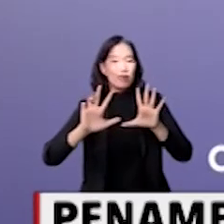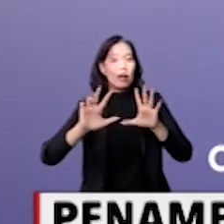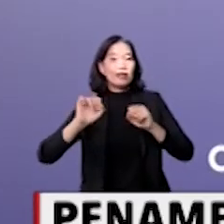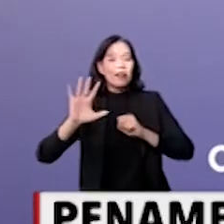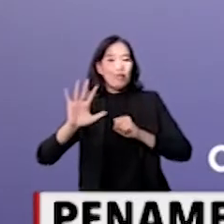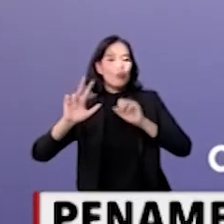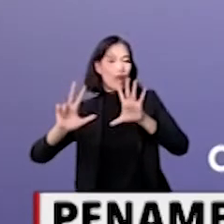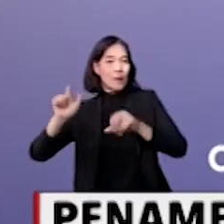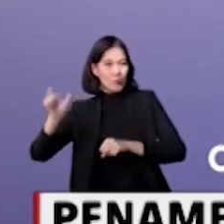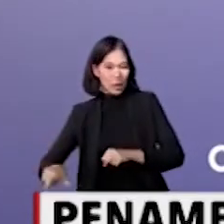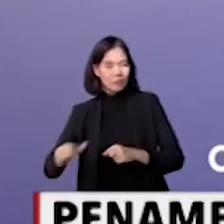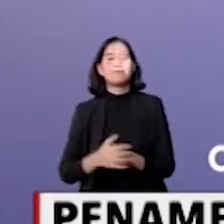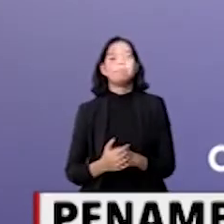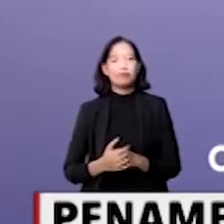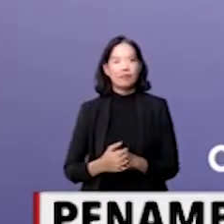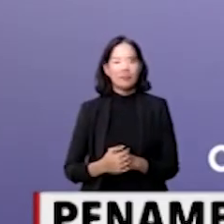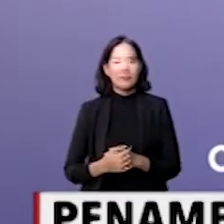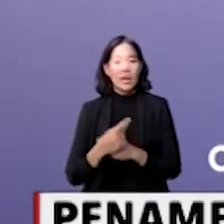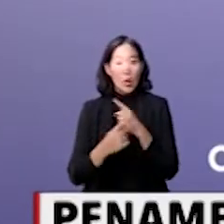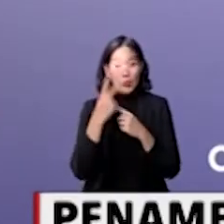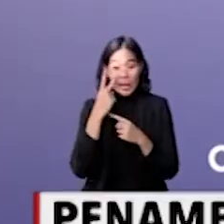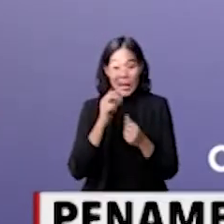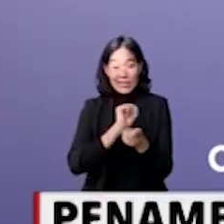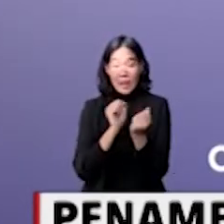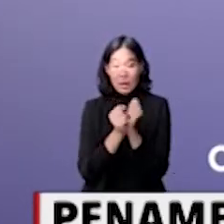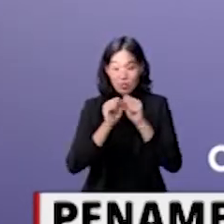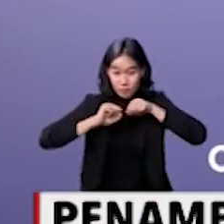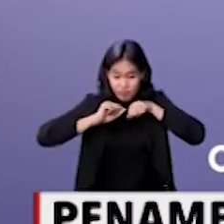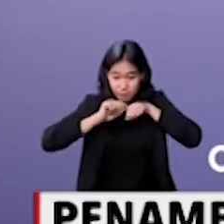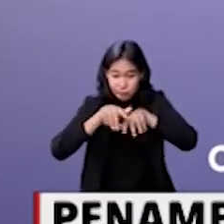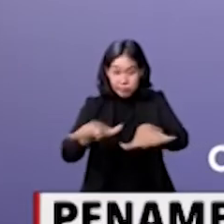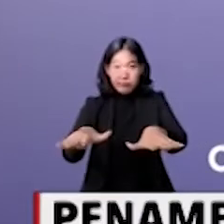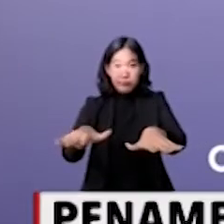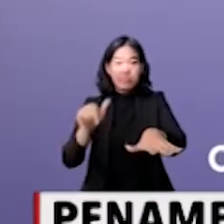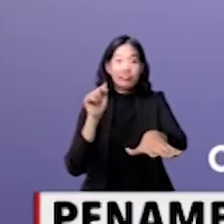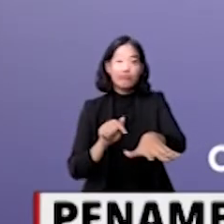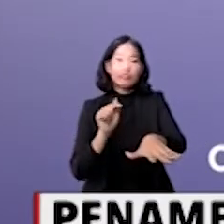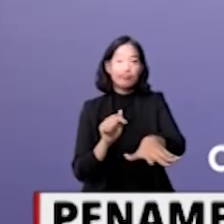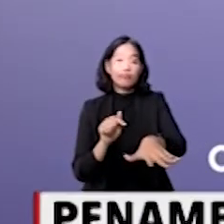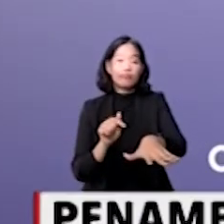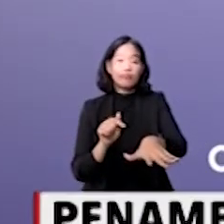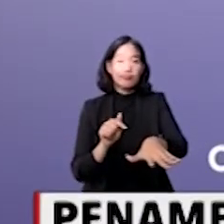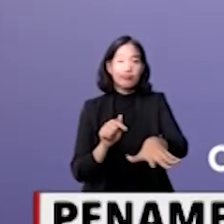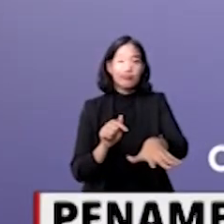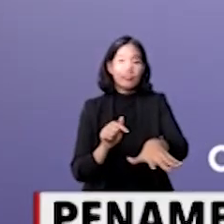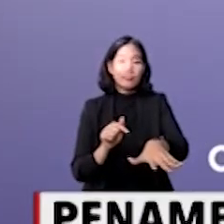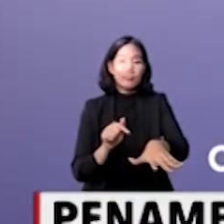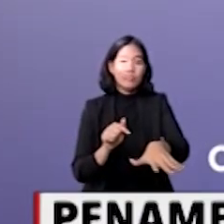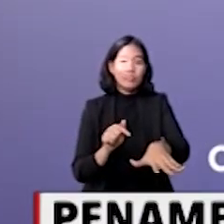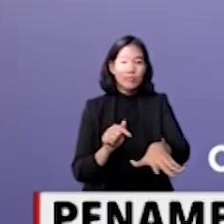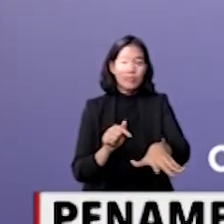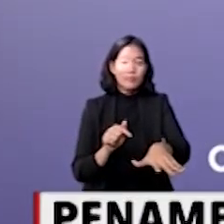64153 panorang kalau kita perhatikan sebaran kasus dari kasus positif yang kita dapatkan di pemeriksaan